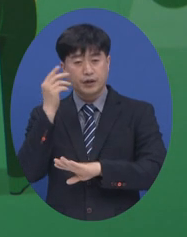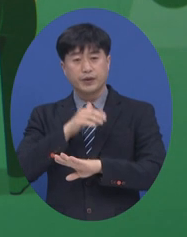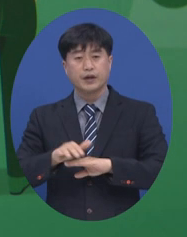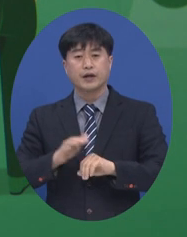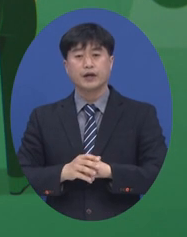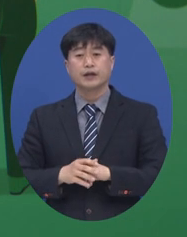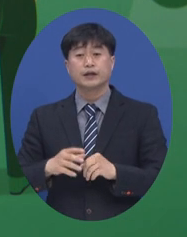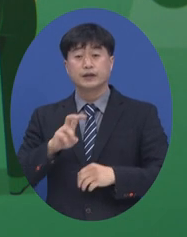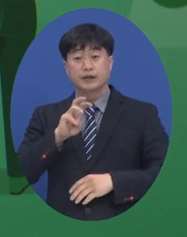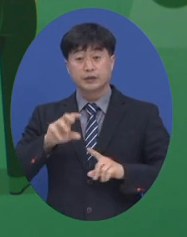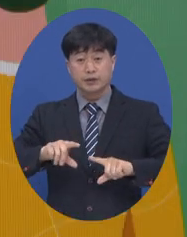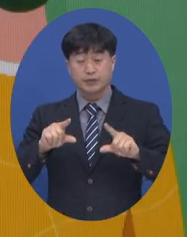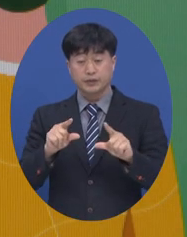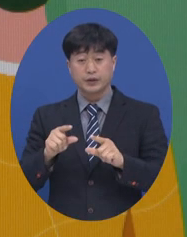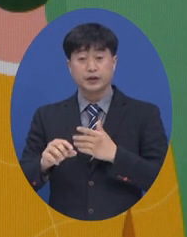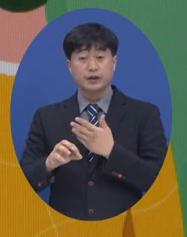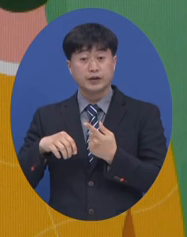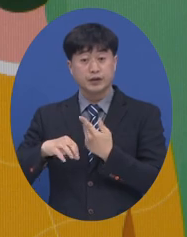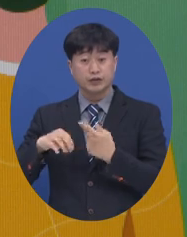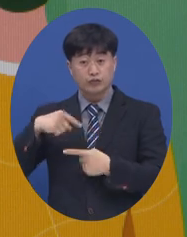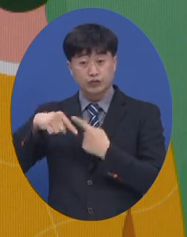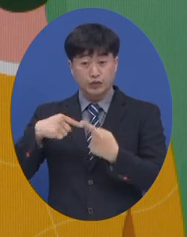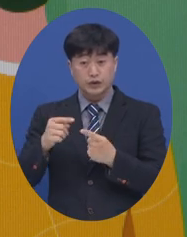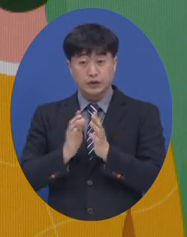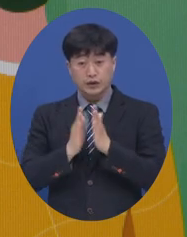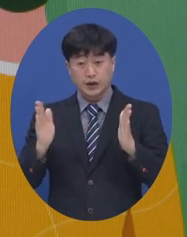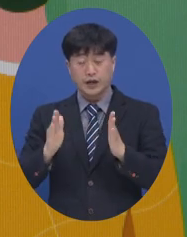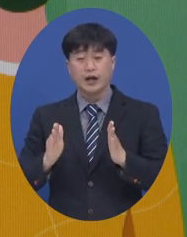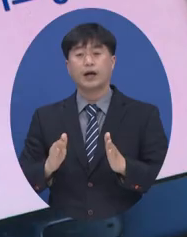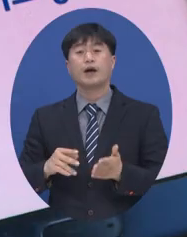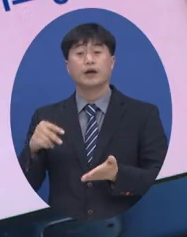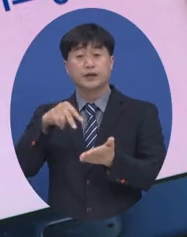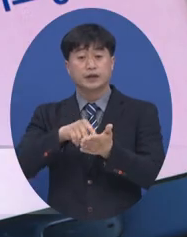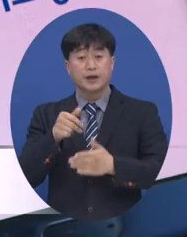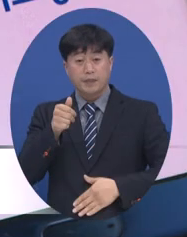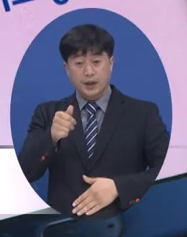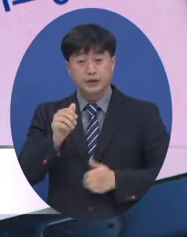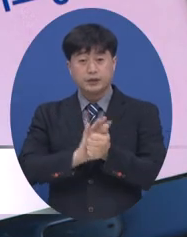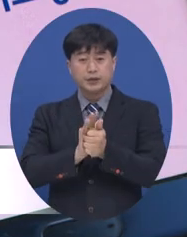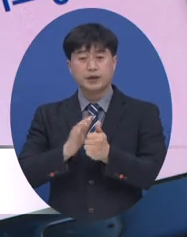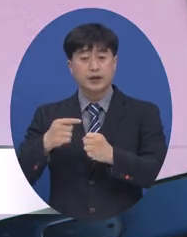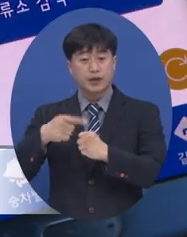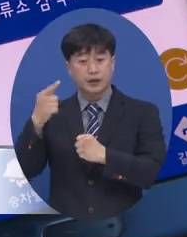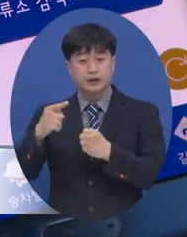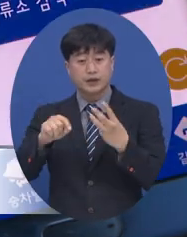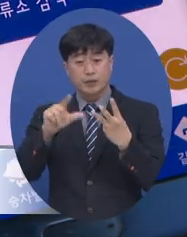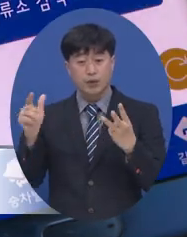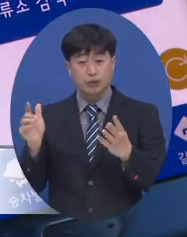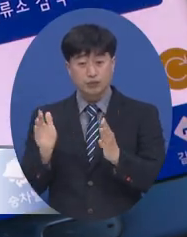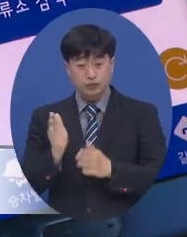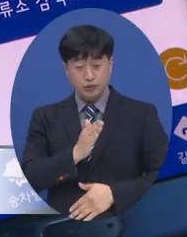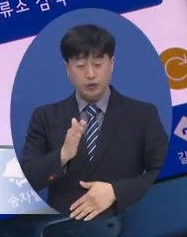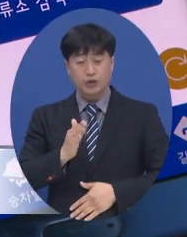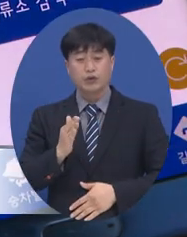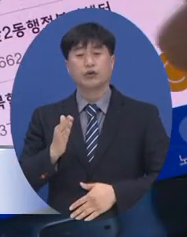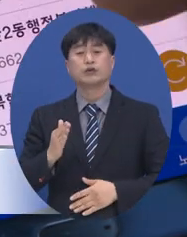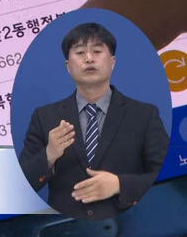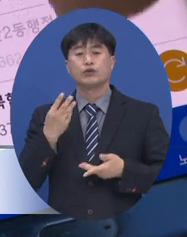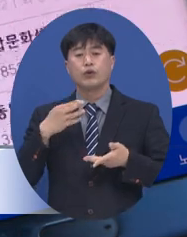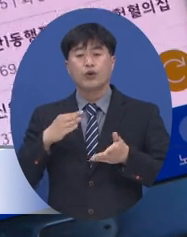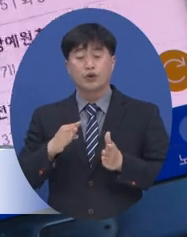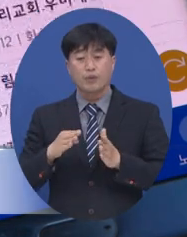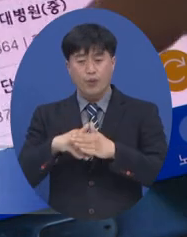오는 30일부터 시험 운영하는 시내버스 승차별 서비스. 경기도는 내년 3월부터 이 서비스를 경기 지역